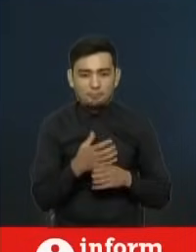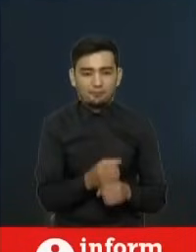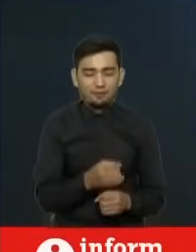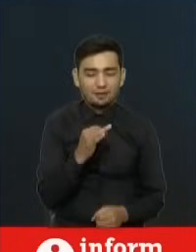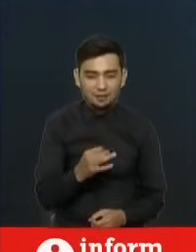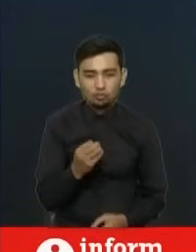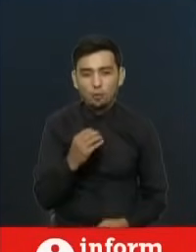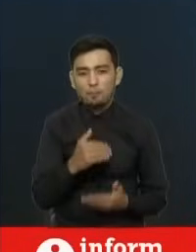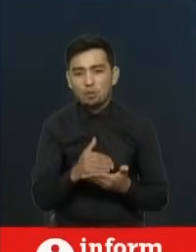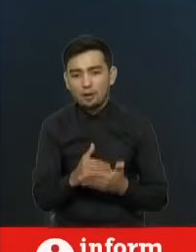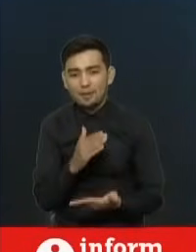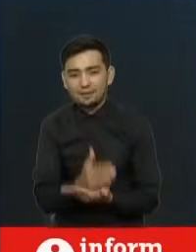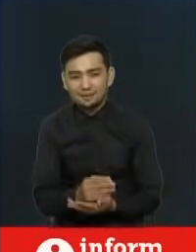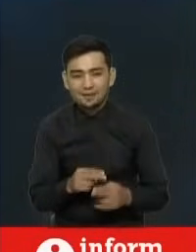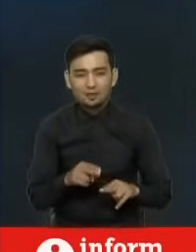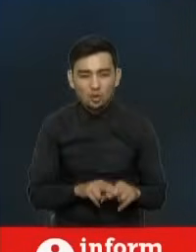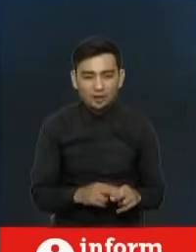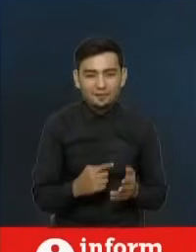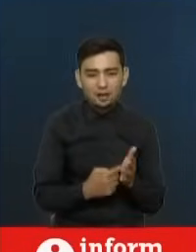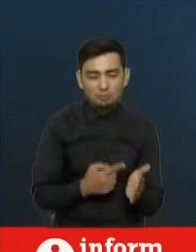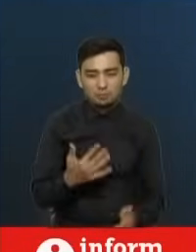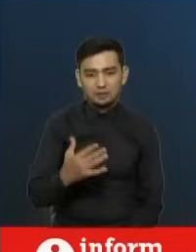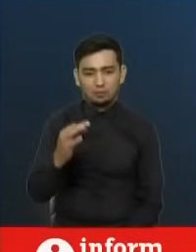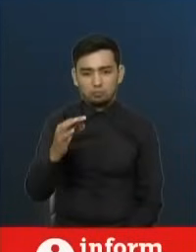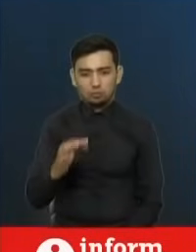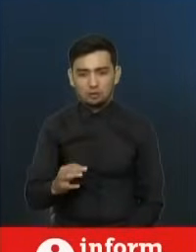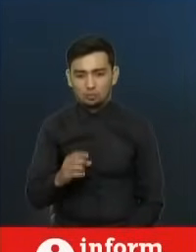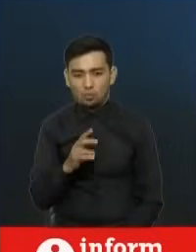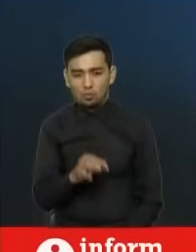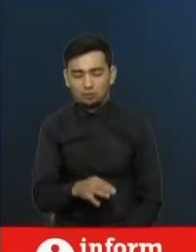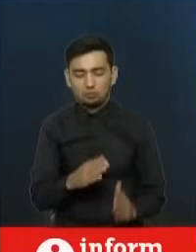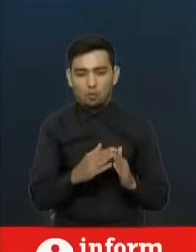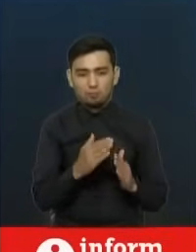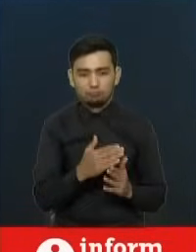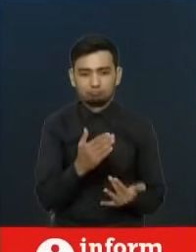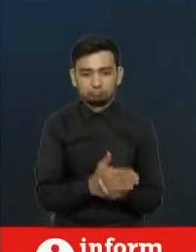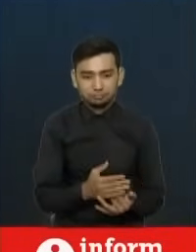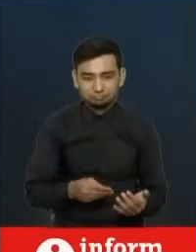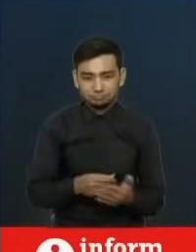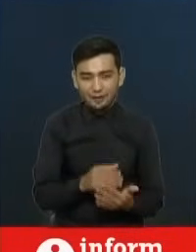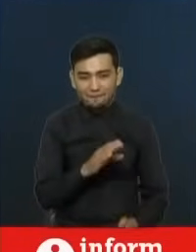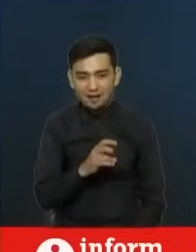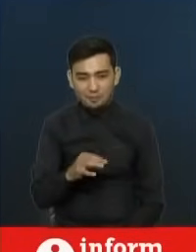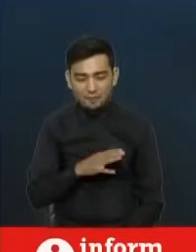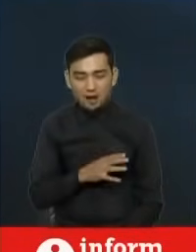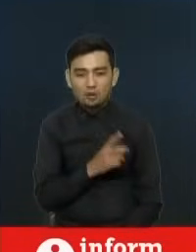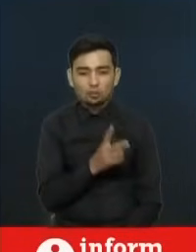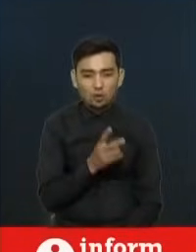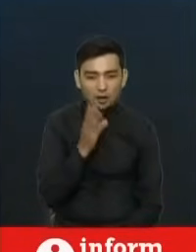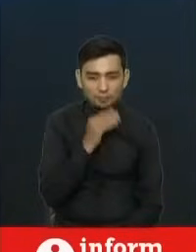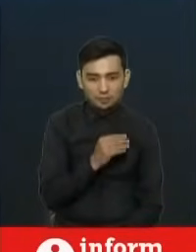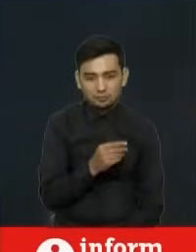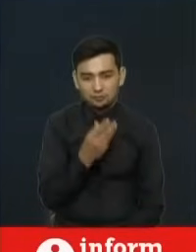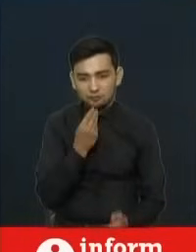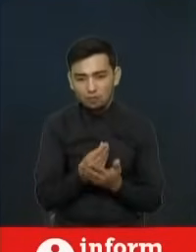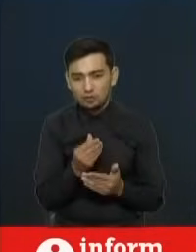есть и программы, в которых требуется 50% от стоимости жилья. Однако они рассчитаны на тех покупателей, которые не формировали